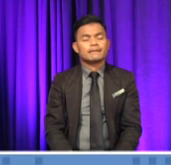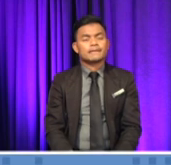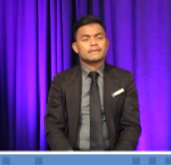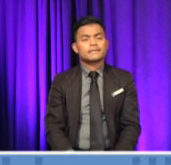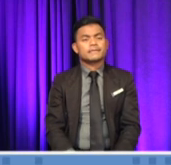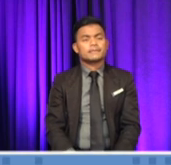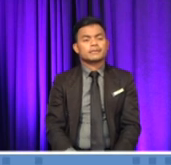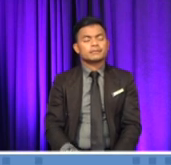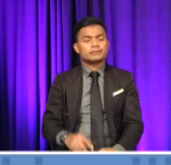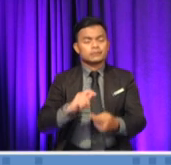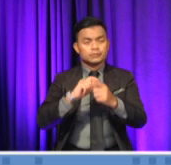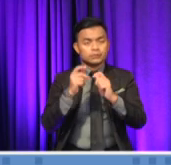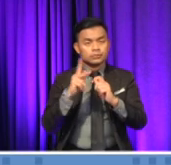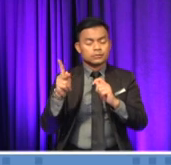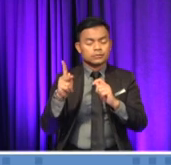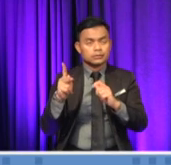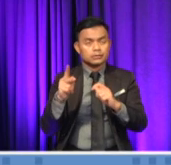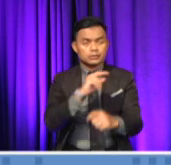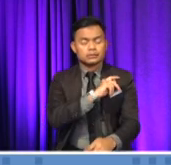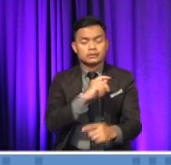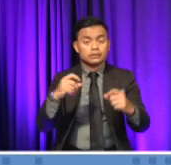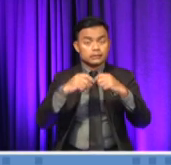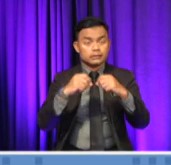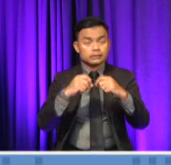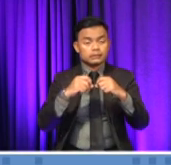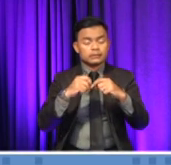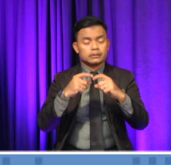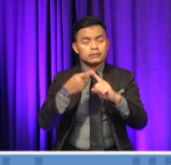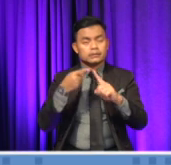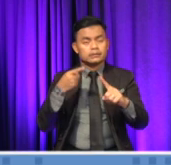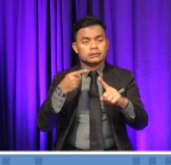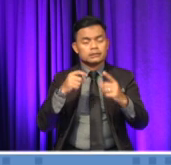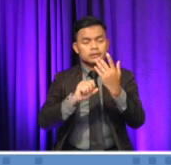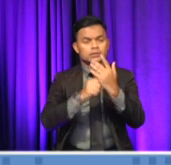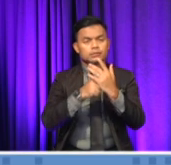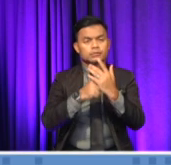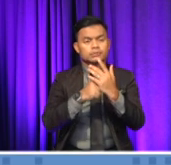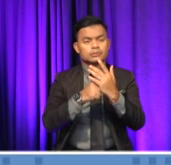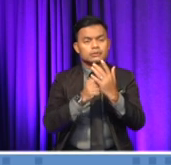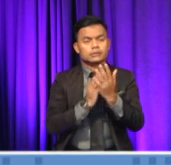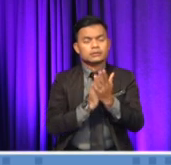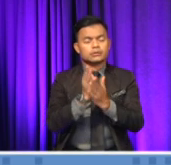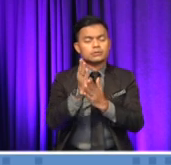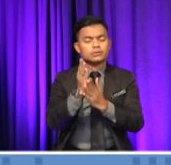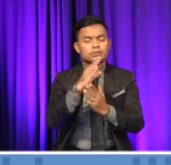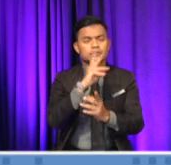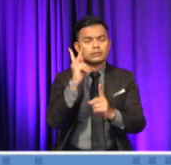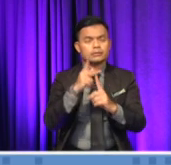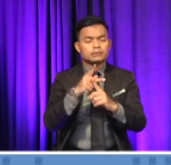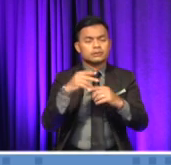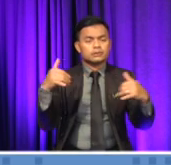menukarkan tenaga elektrik yang dihasilkan daripada Sumba arus terus kepada arus lali